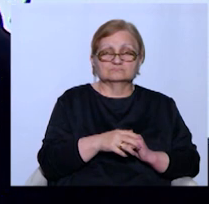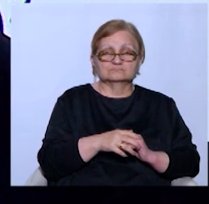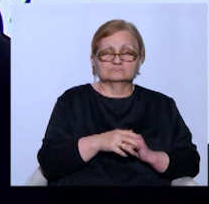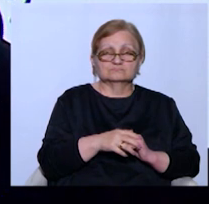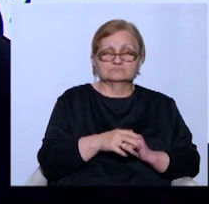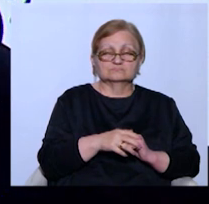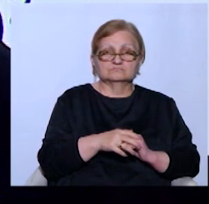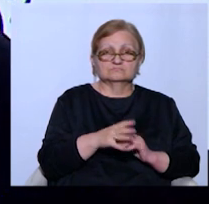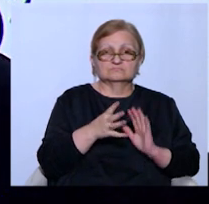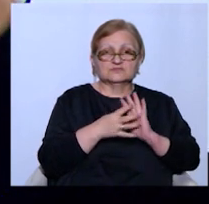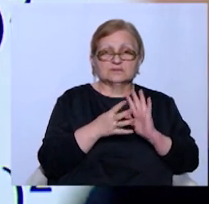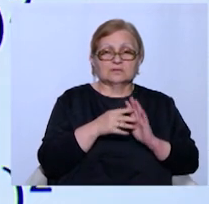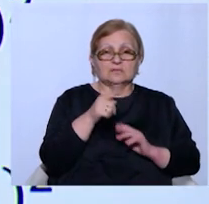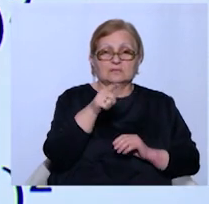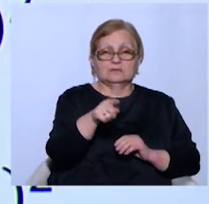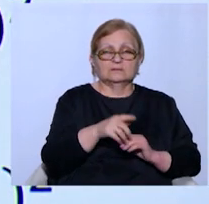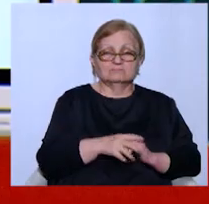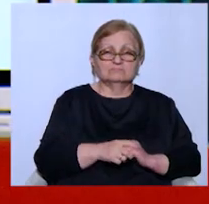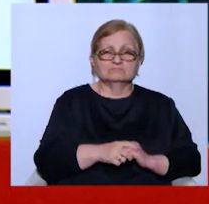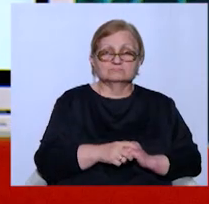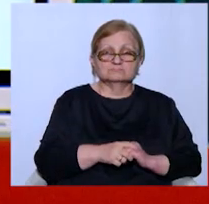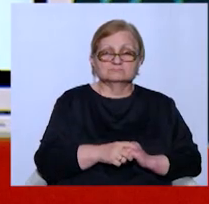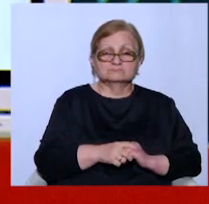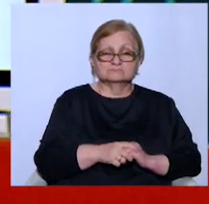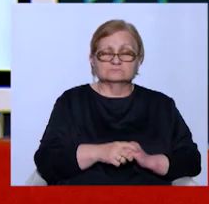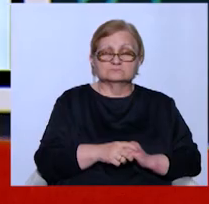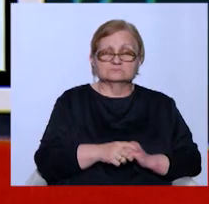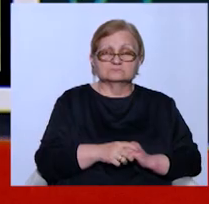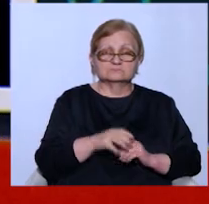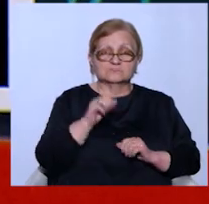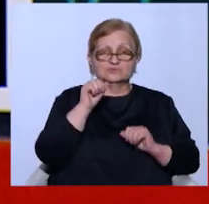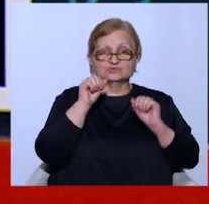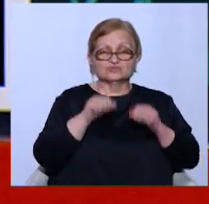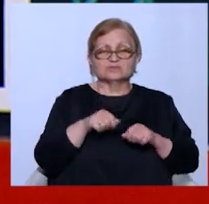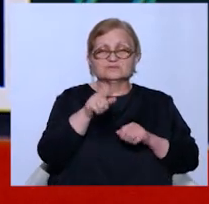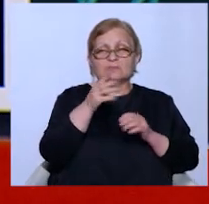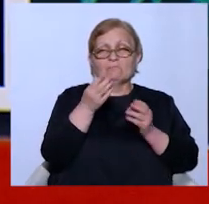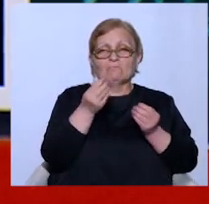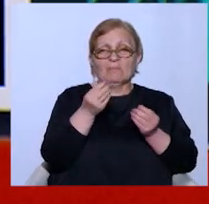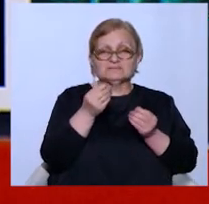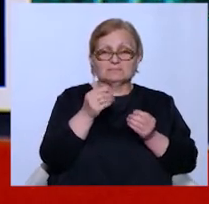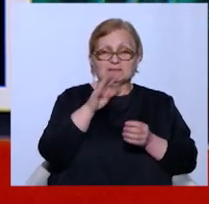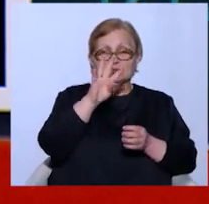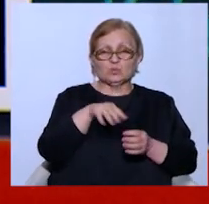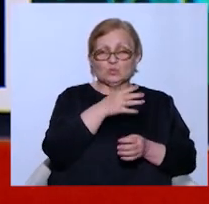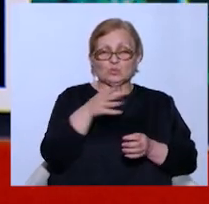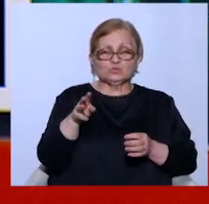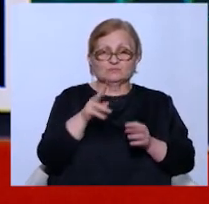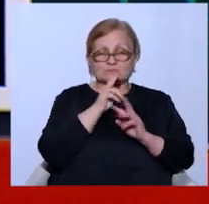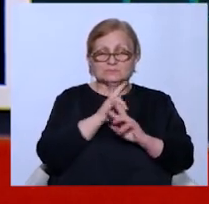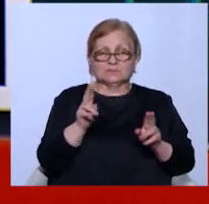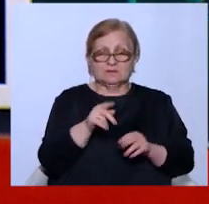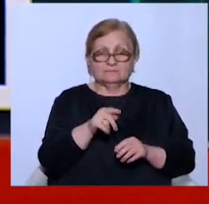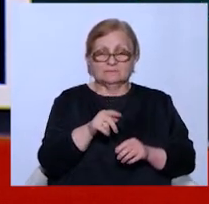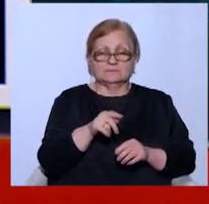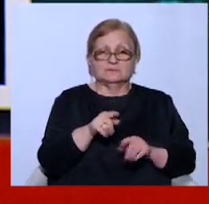მეორე წევრის კვადრატი 9. აი ესე შევავსე, ხომ? როგორც კროსვორდი. შეიძლება რომ მათემატიკური კროსვორდის გავსია რაღაცები უნდა იპოვოდეთ ჩავსვათ.